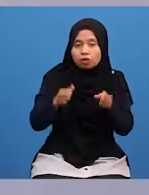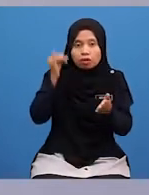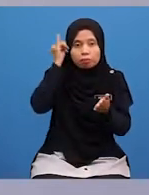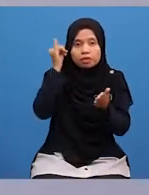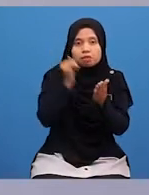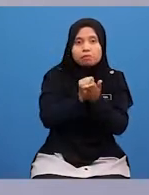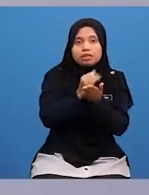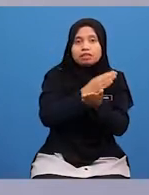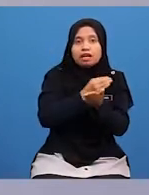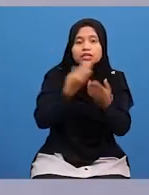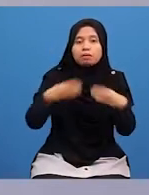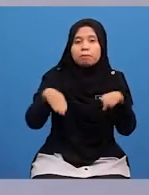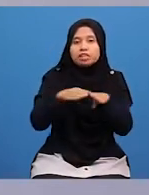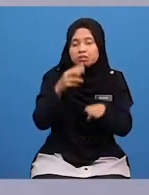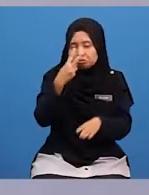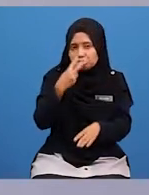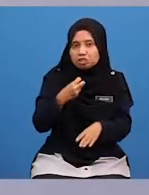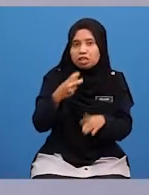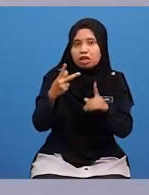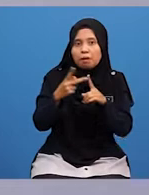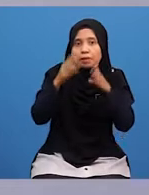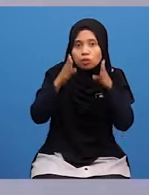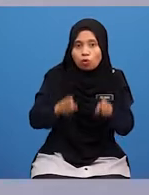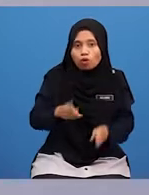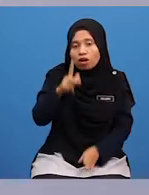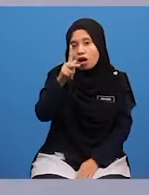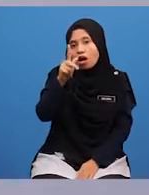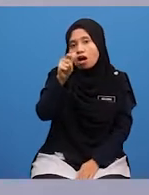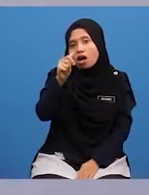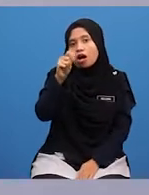orang beriman dan berita sengsara kepada orang kafir.